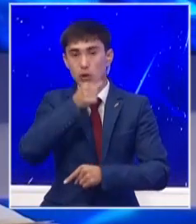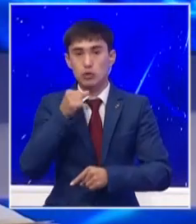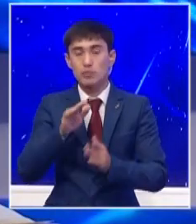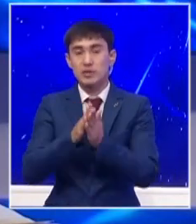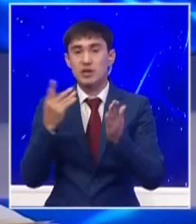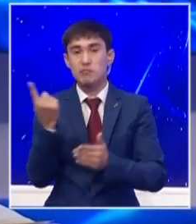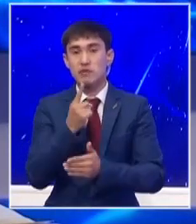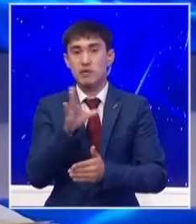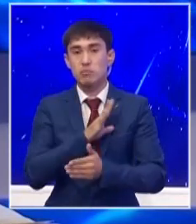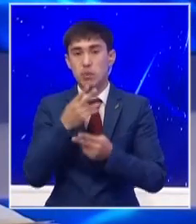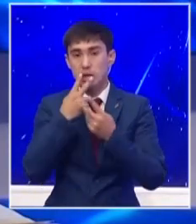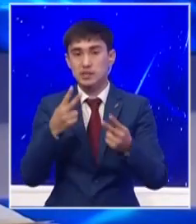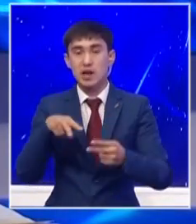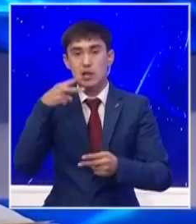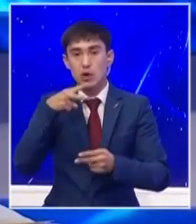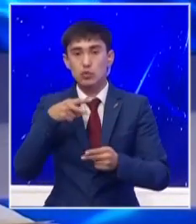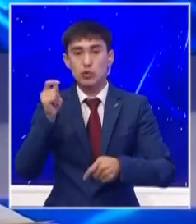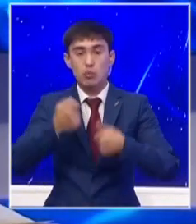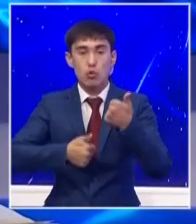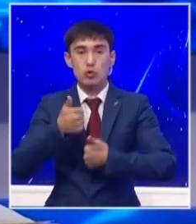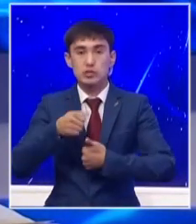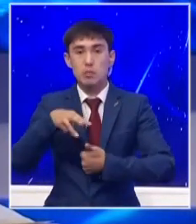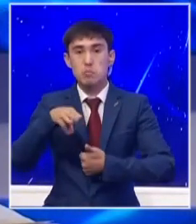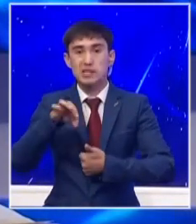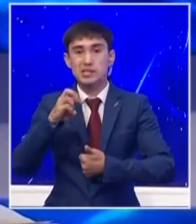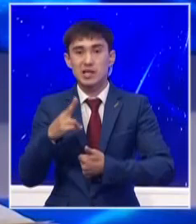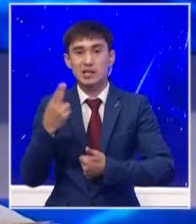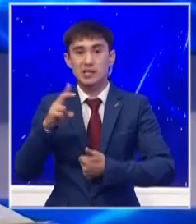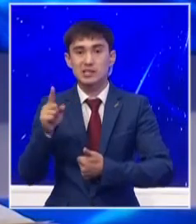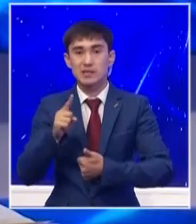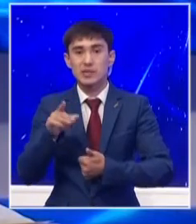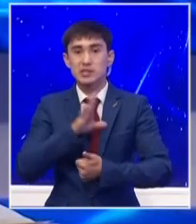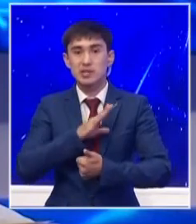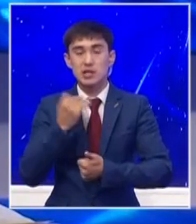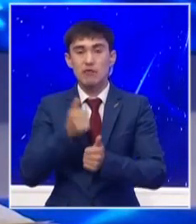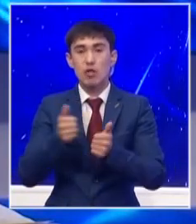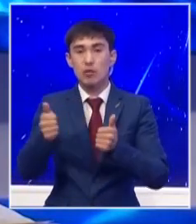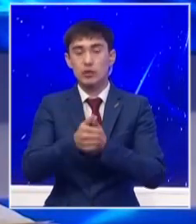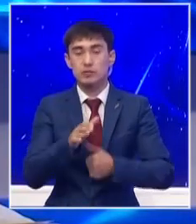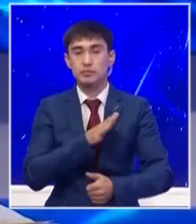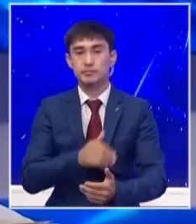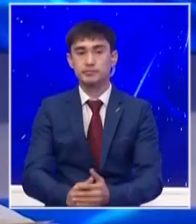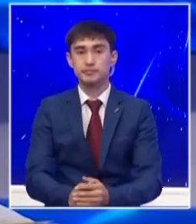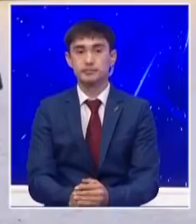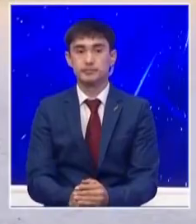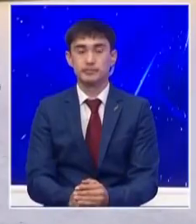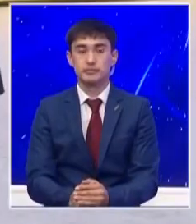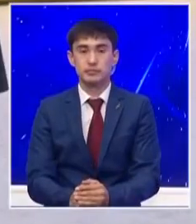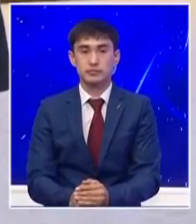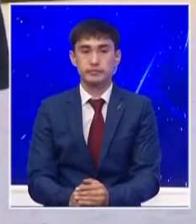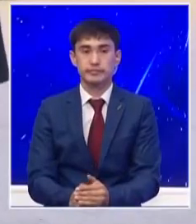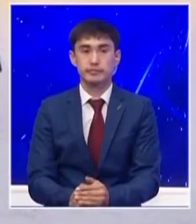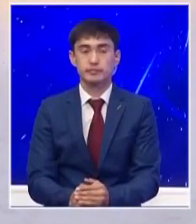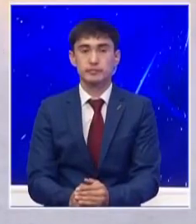книга впервые была представлена на литературном конкурсе «Меценат КИЗ» и стала его лауреатом.